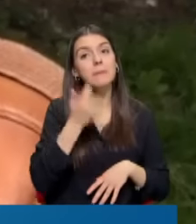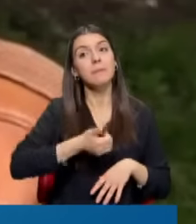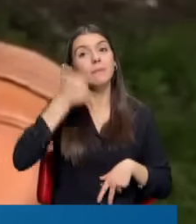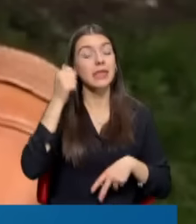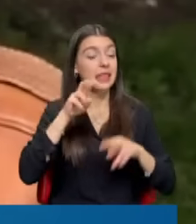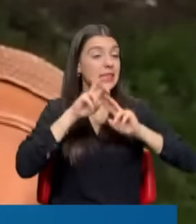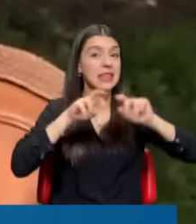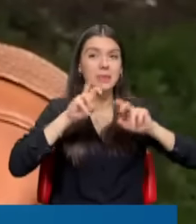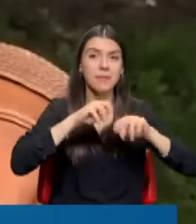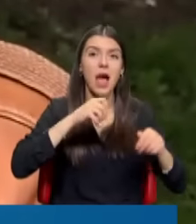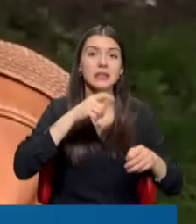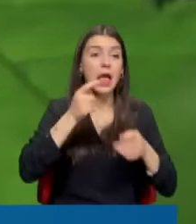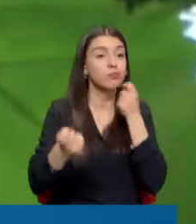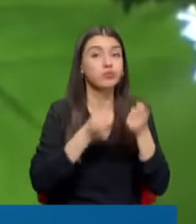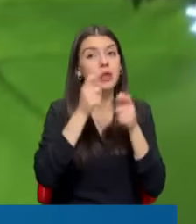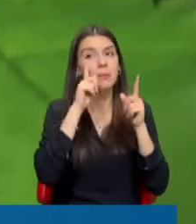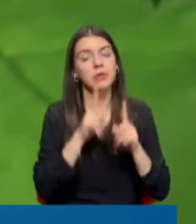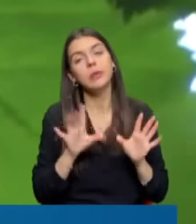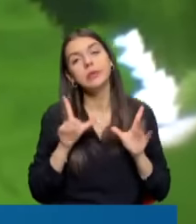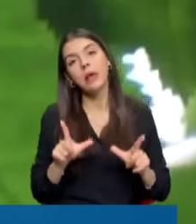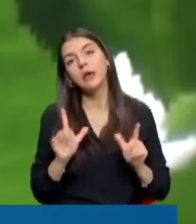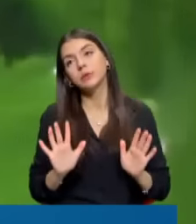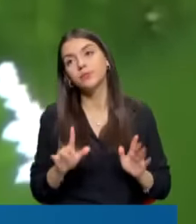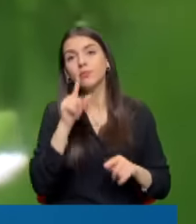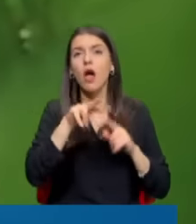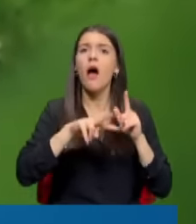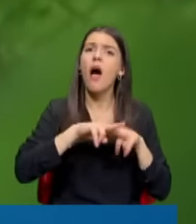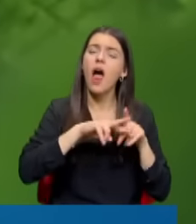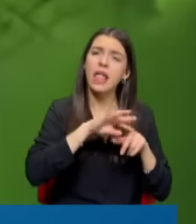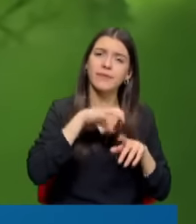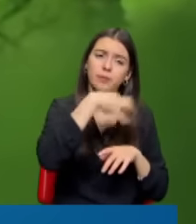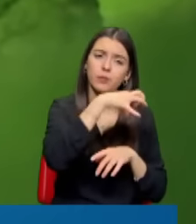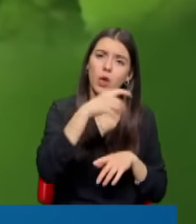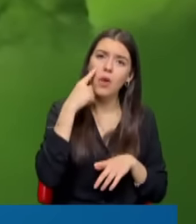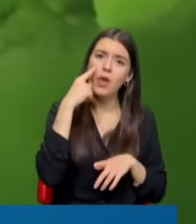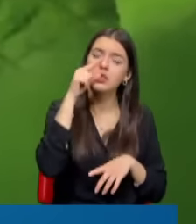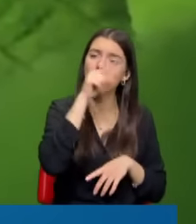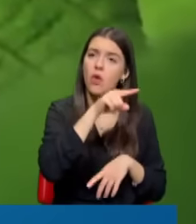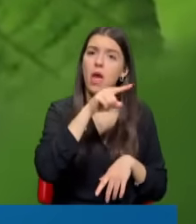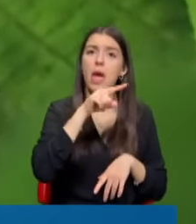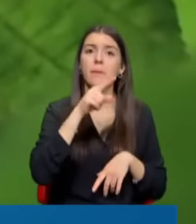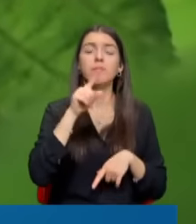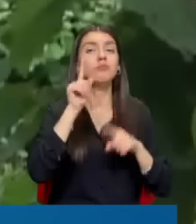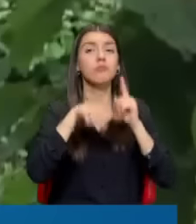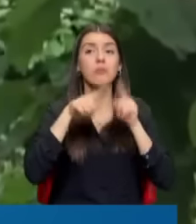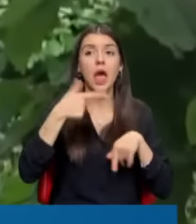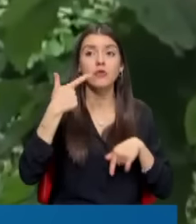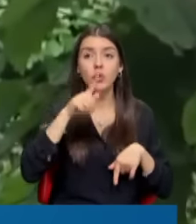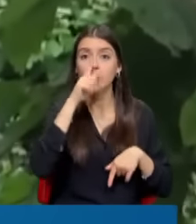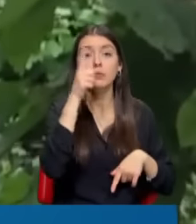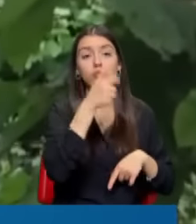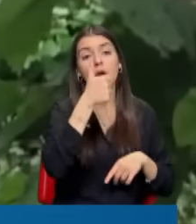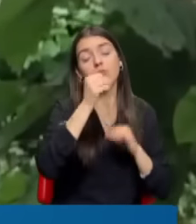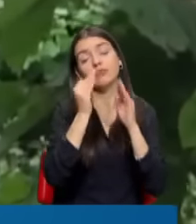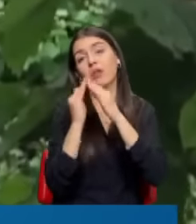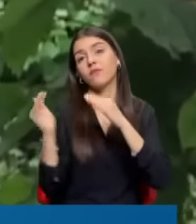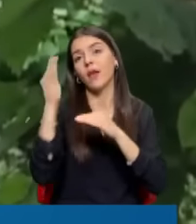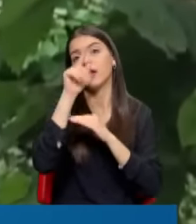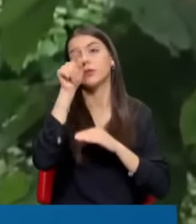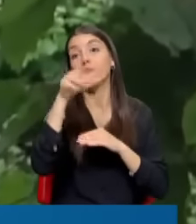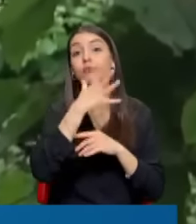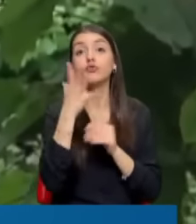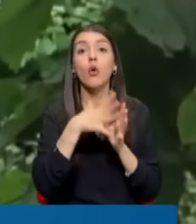mücadeleyi acil başlatması lazım. Bu yıl Artvin bölgesinde bazı köylerde verdiği zarar %60'ı geçti. Yani bu